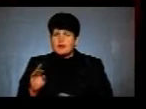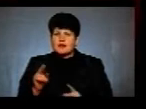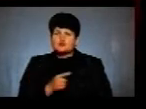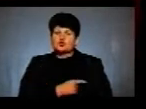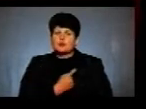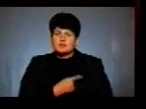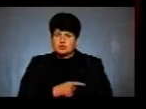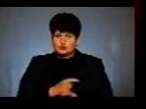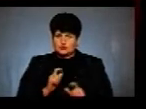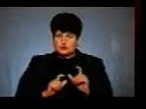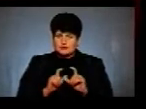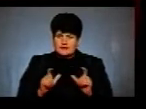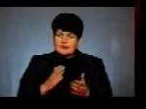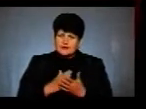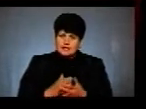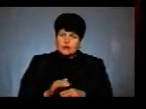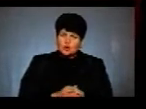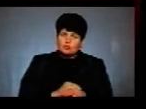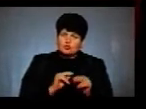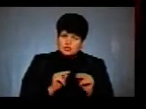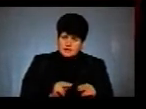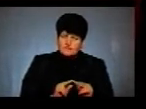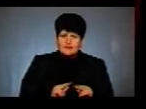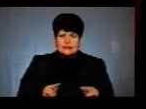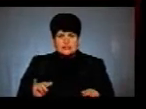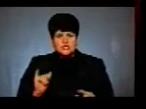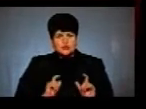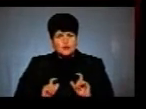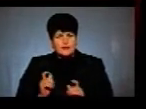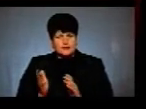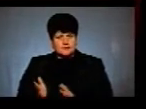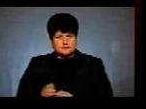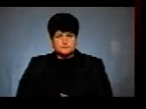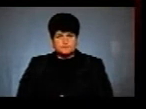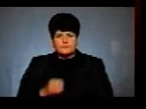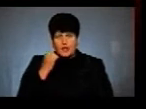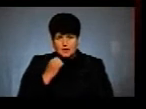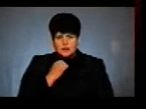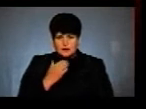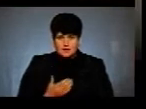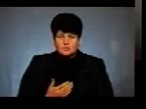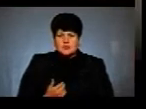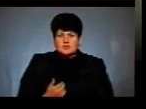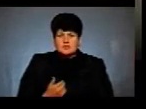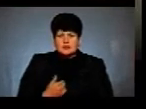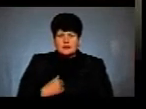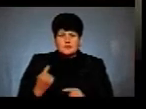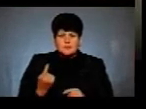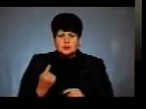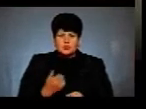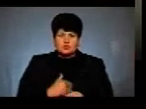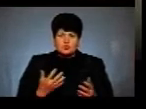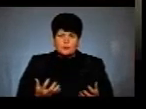медичного вишу, чи є доброчесними, на вашу думку, викладачі та студенти? Дякую, Людмило. Я, найперше, хочу